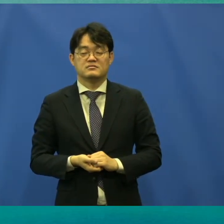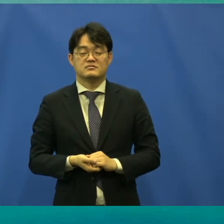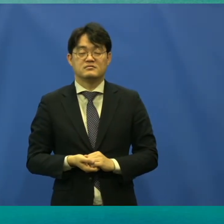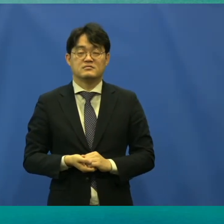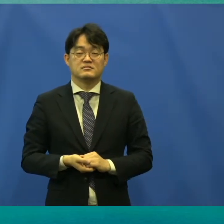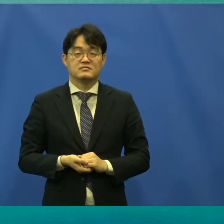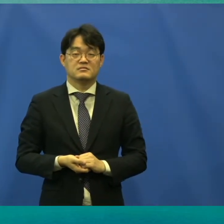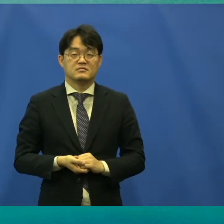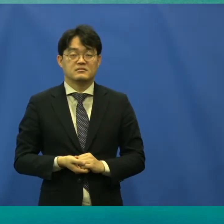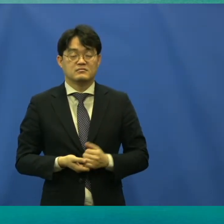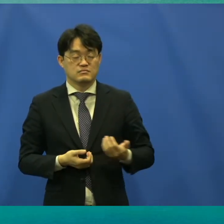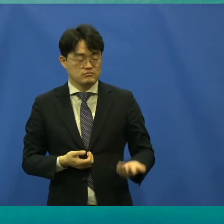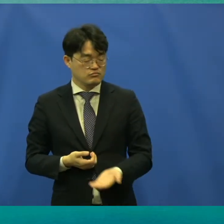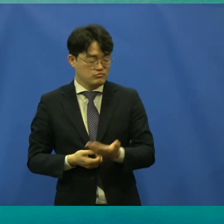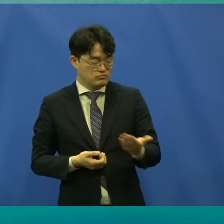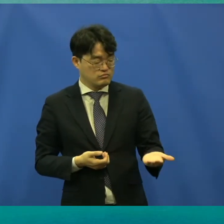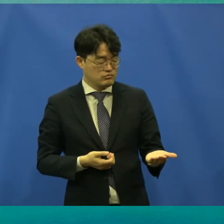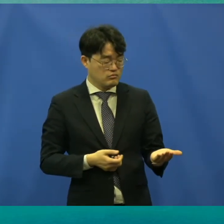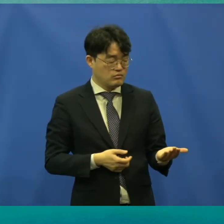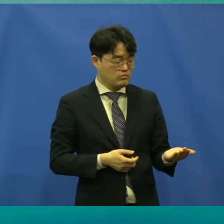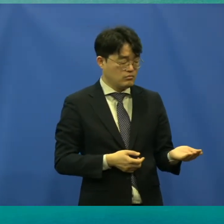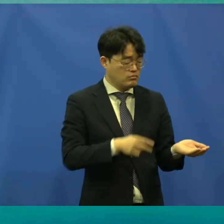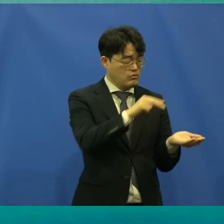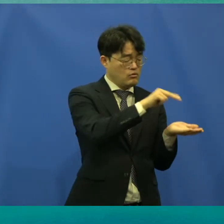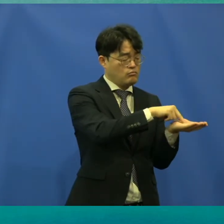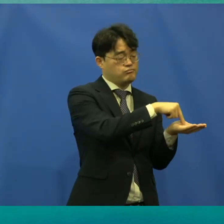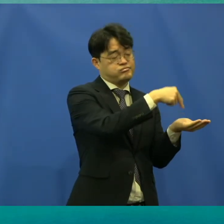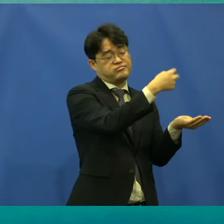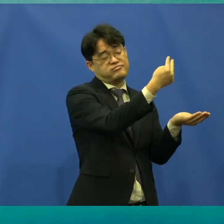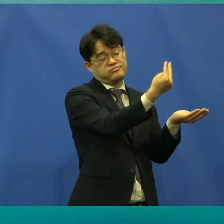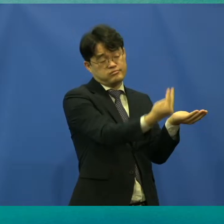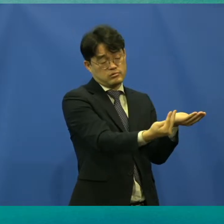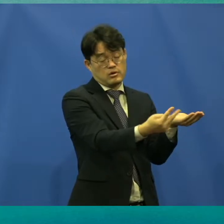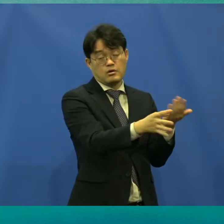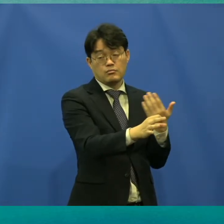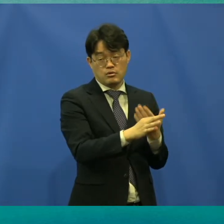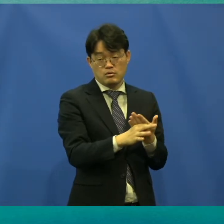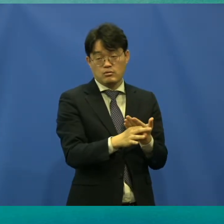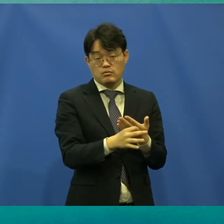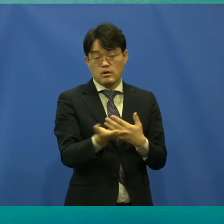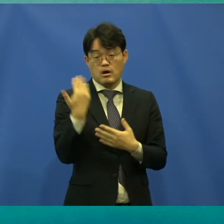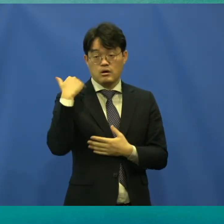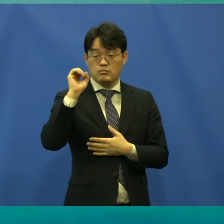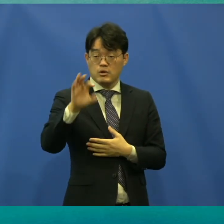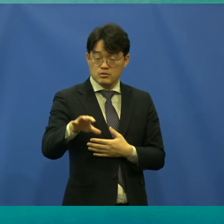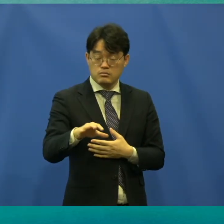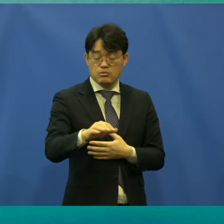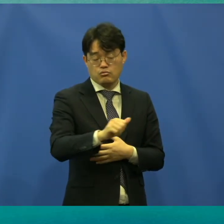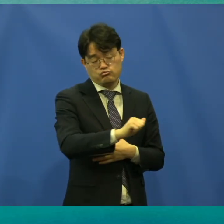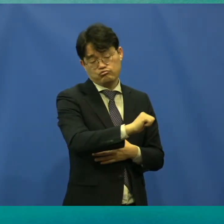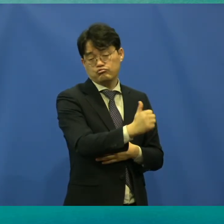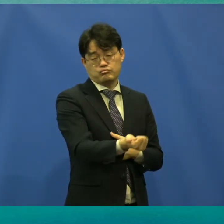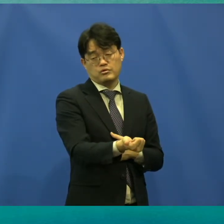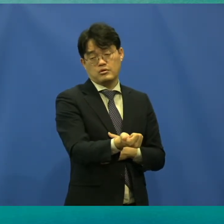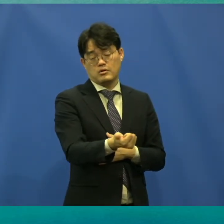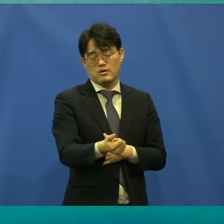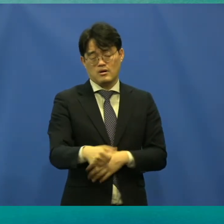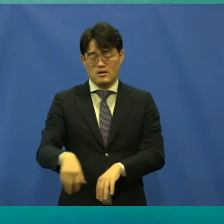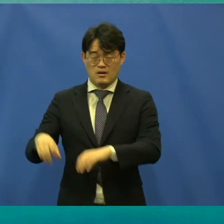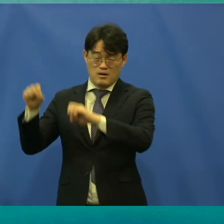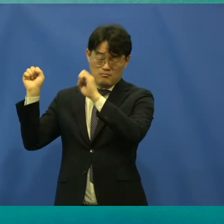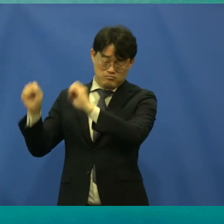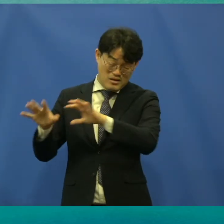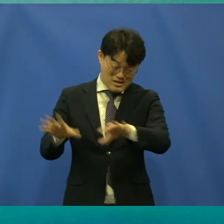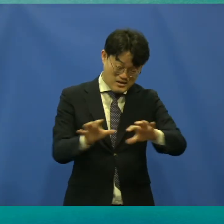거기에서 무슨 기대나 소망의 흔적을 볼 수 있겠습니까? 바다 속에 던져진 요나는 눈앞에